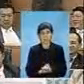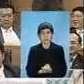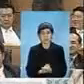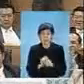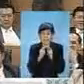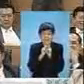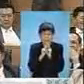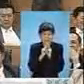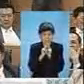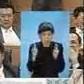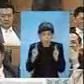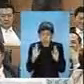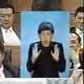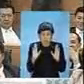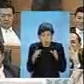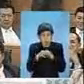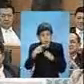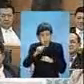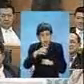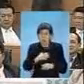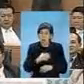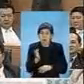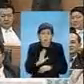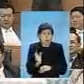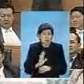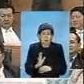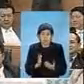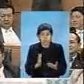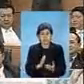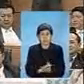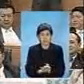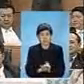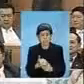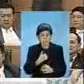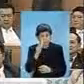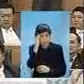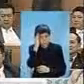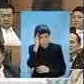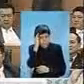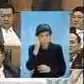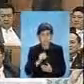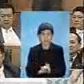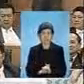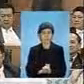เป็นกรรมการบริหารพักเพื่อไทยไม่เท่ไม่ใหญ่แต่เสียวครับ